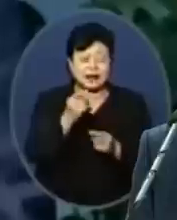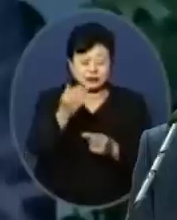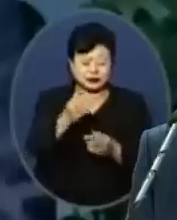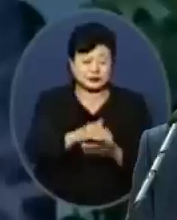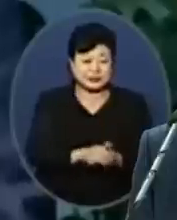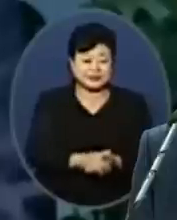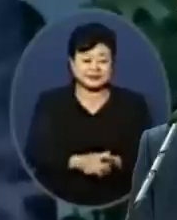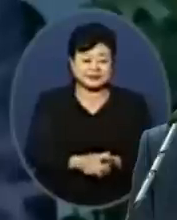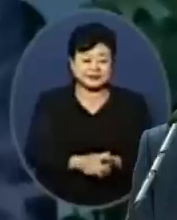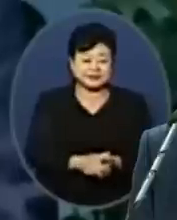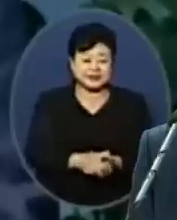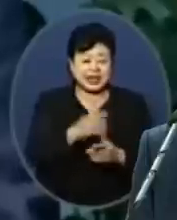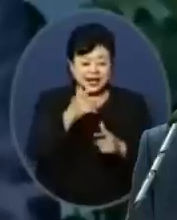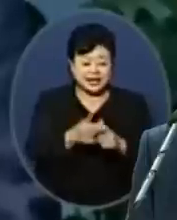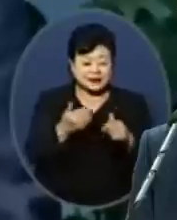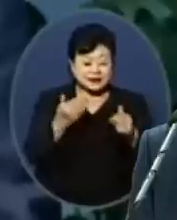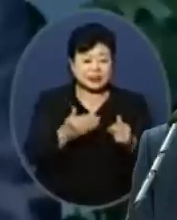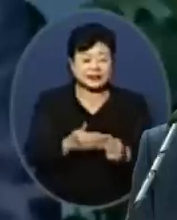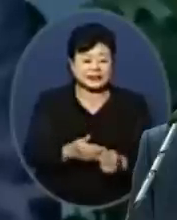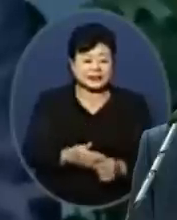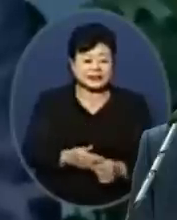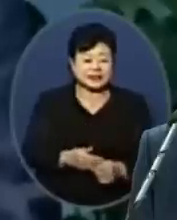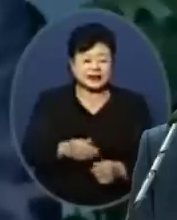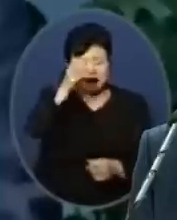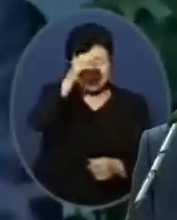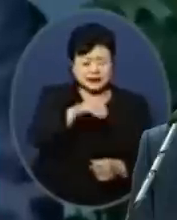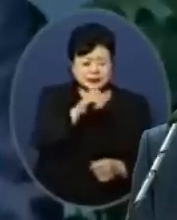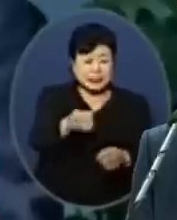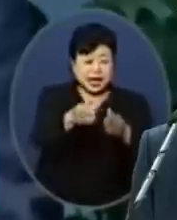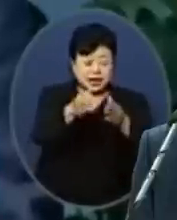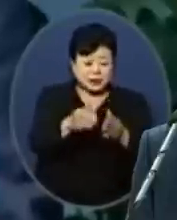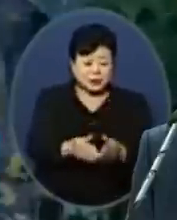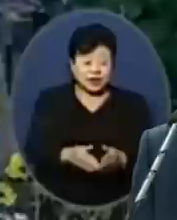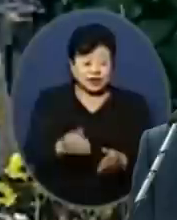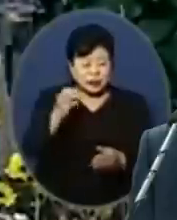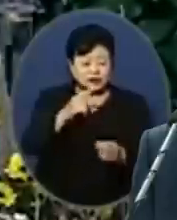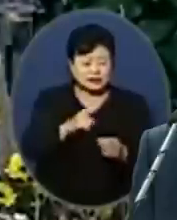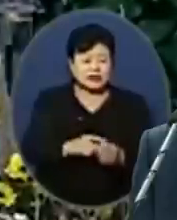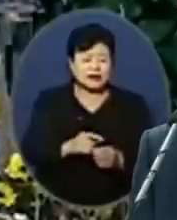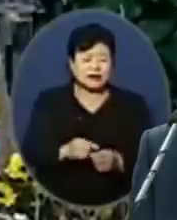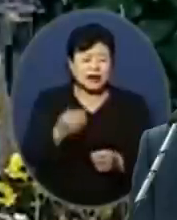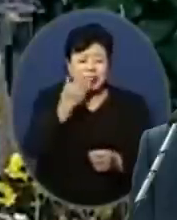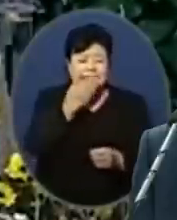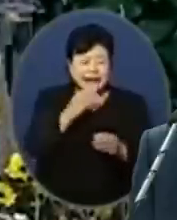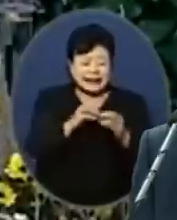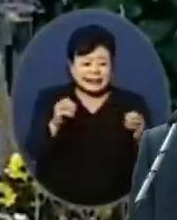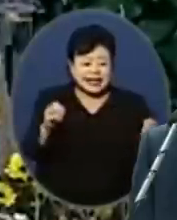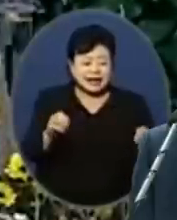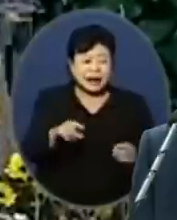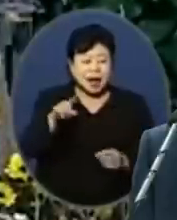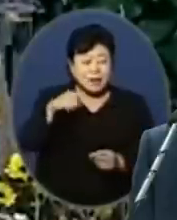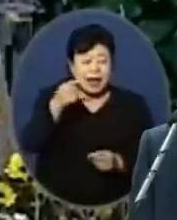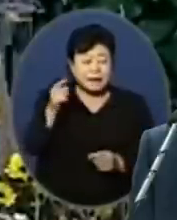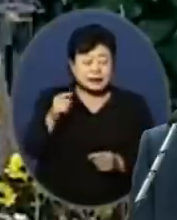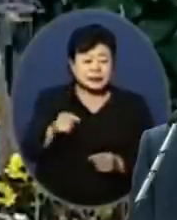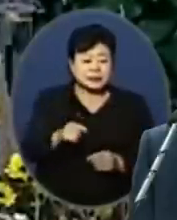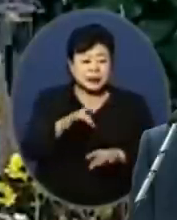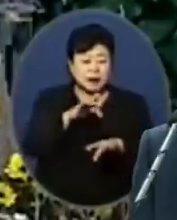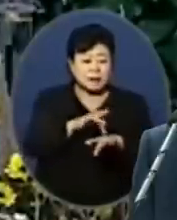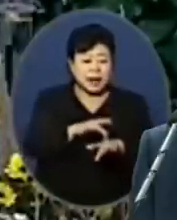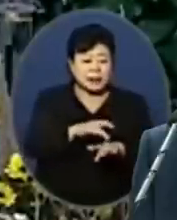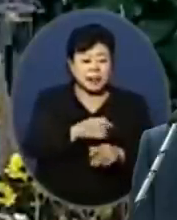말씀하신 것입니다. 예수님께서 갈보리산 십자가를 통하여 영적 가나안 땅을 100%